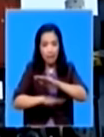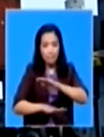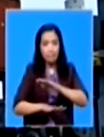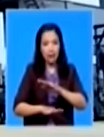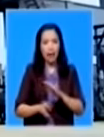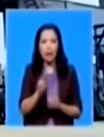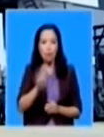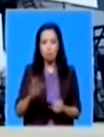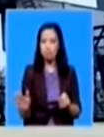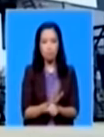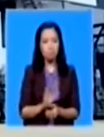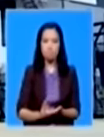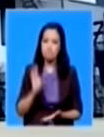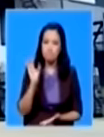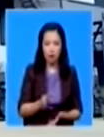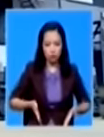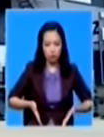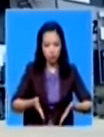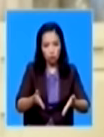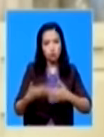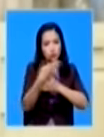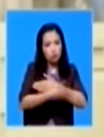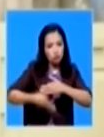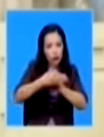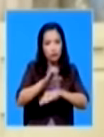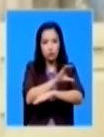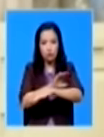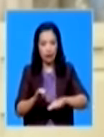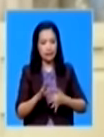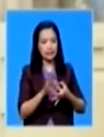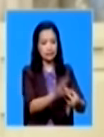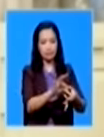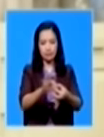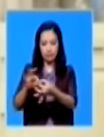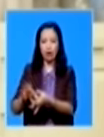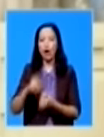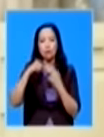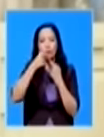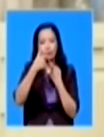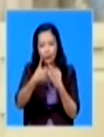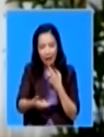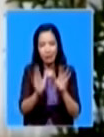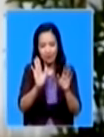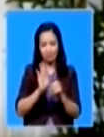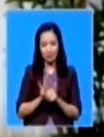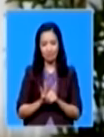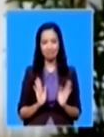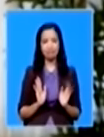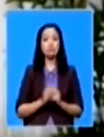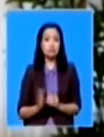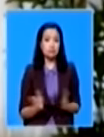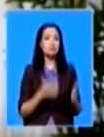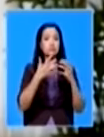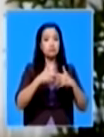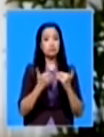อันที่หนึ่งสร้างความเชื่อมโยงถนนหนทางรถไฟรถไฟฟ้าอะไรเหล่านี้อันนี้คงพูดอีกยาวนะเอาแค่นี้ก่อนแต่อุตสาหกรรม